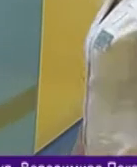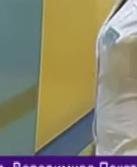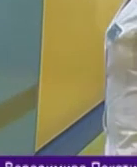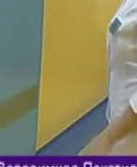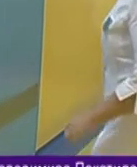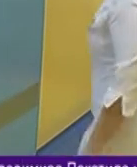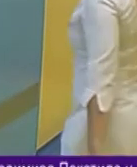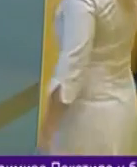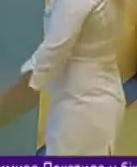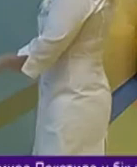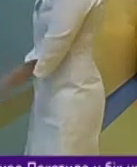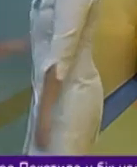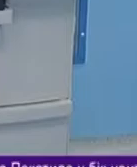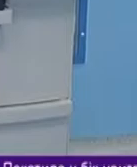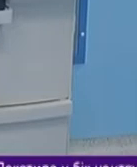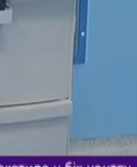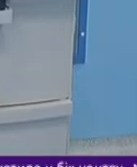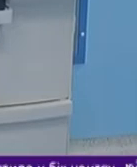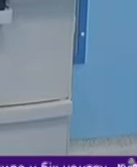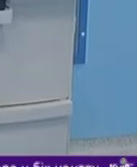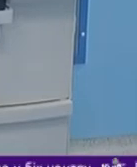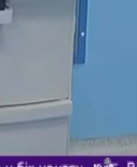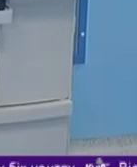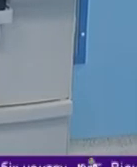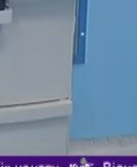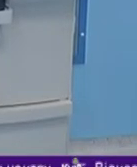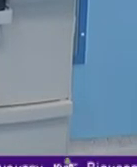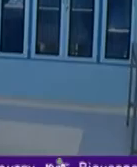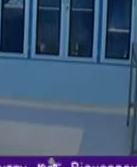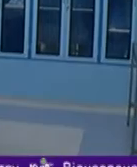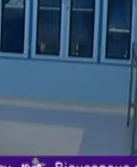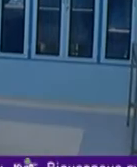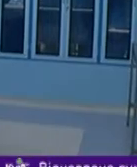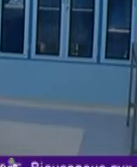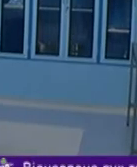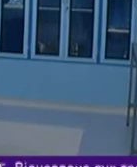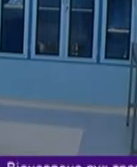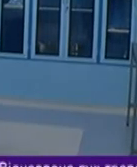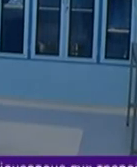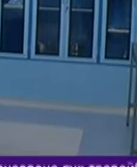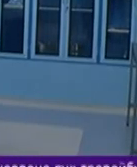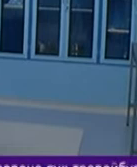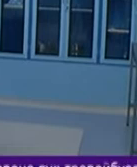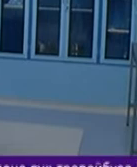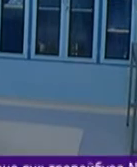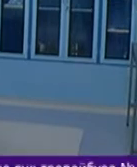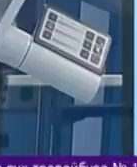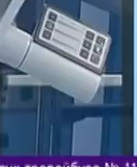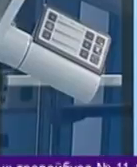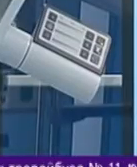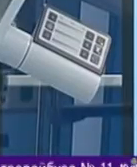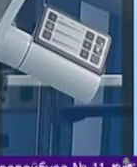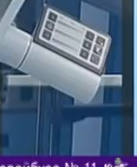території лікарні, сьогодні хизується новеньким ремонтом і сучасним обладнанням. Центр має акушерсько-гінекологічний профіль.